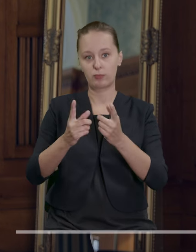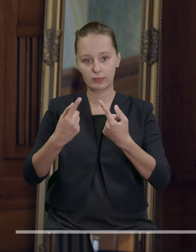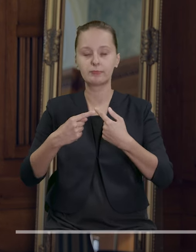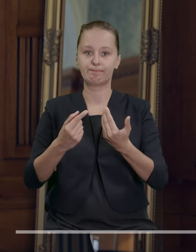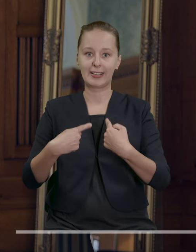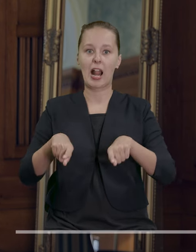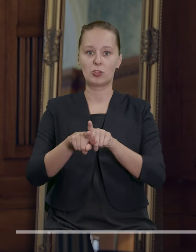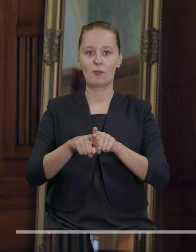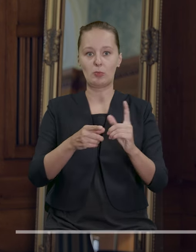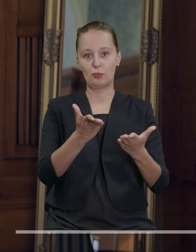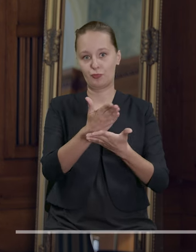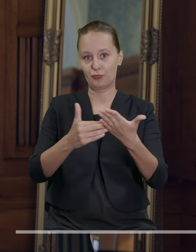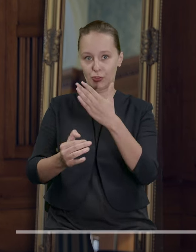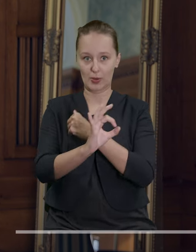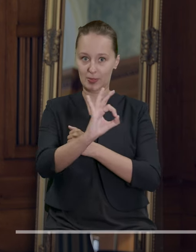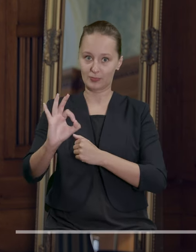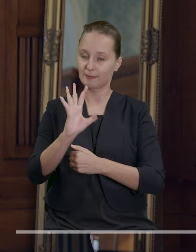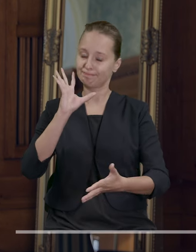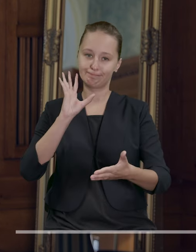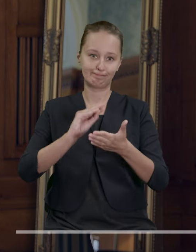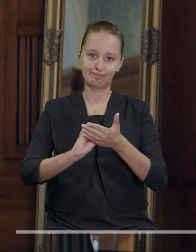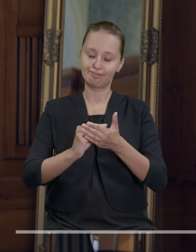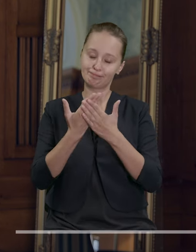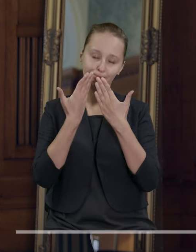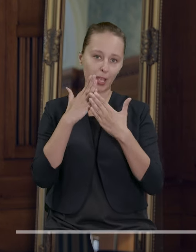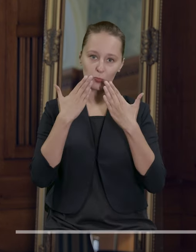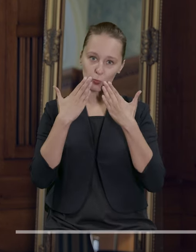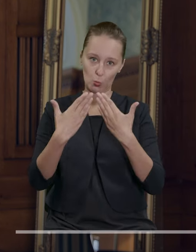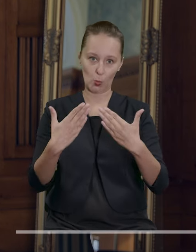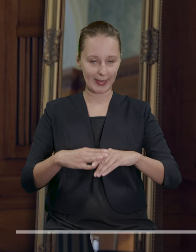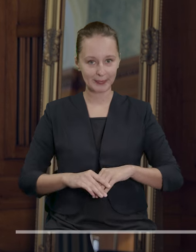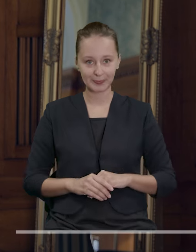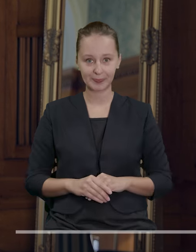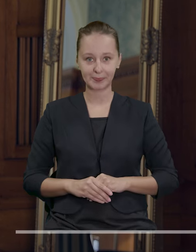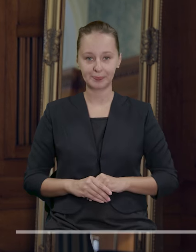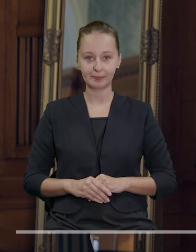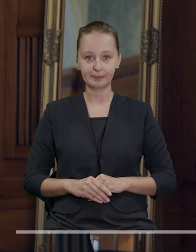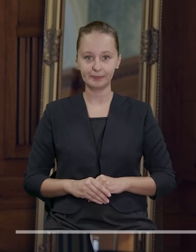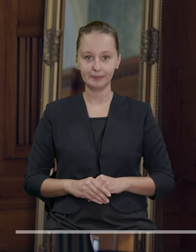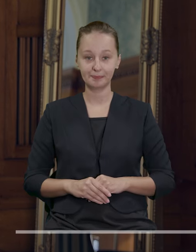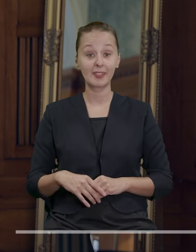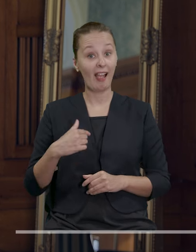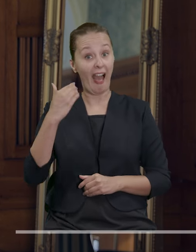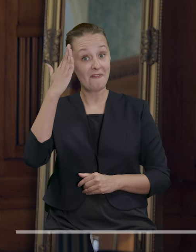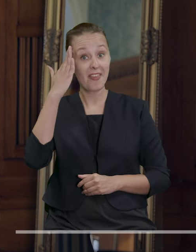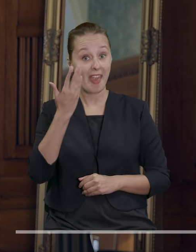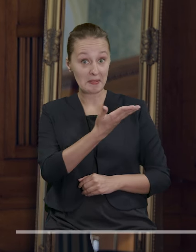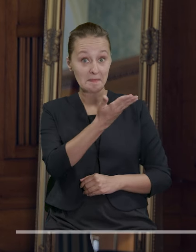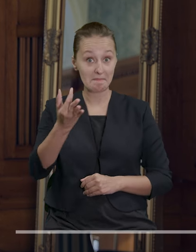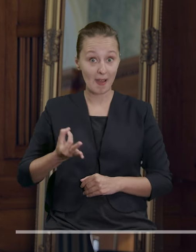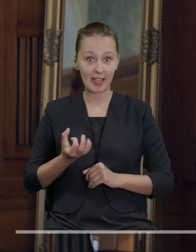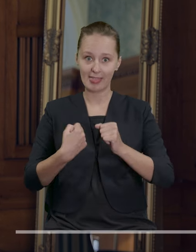poziomie wydziałów. Więc jeszcze raz ogromne podziękowania. Ja wiem, że